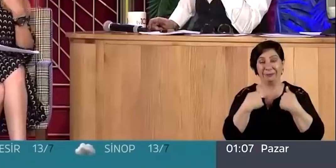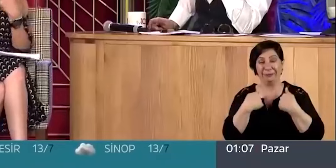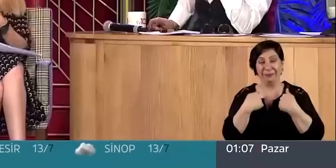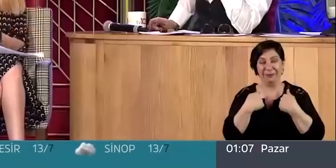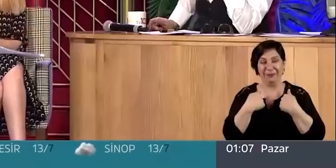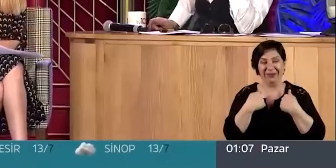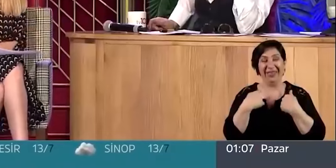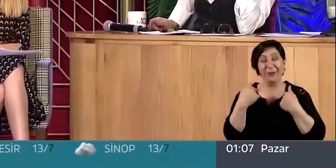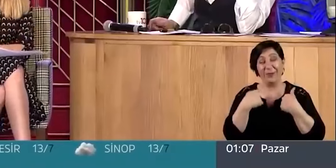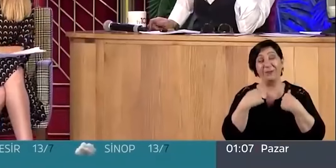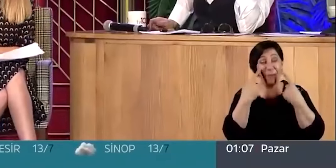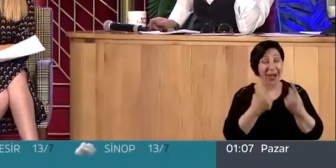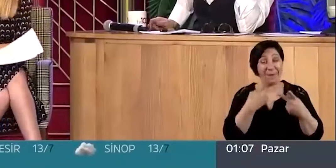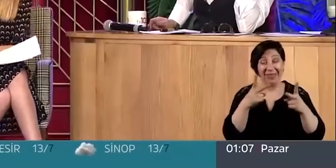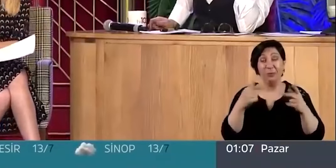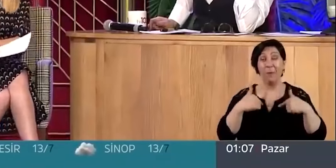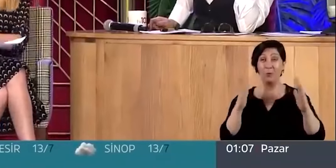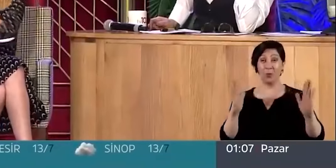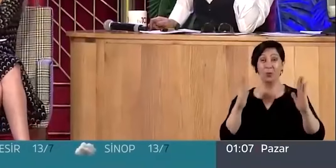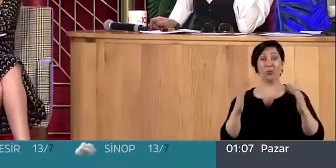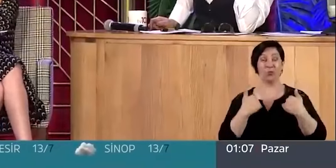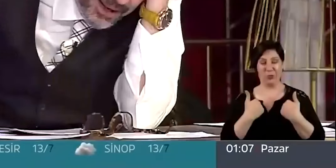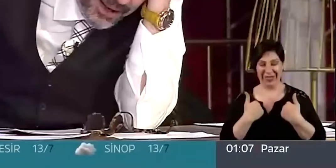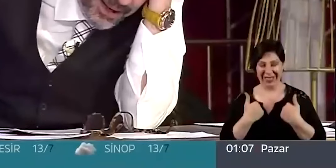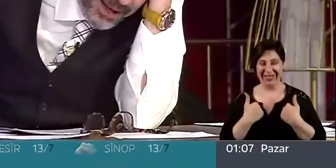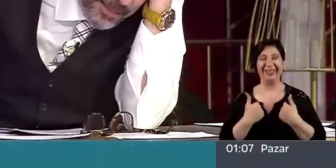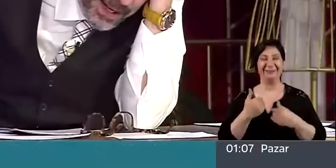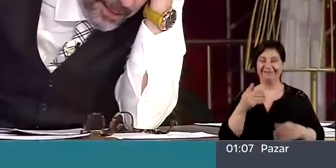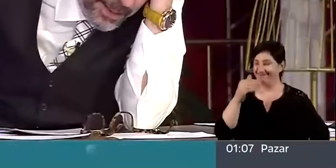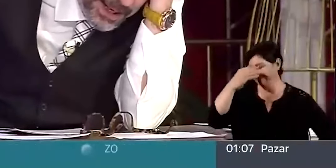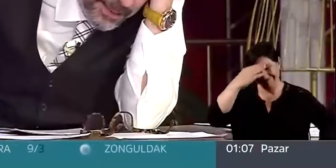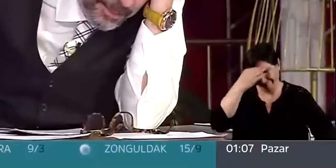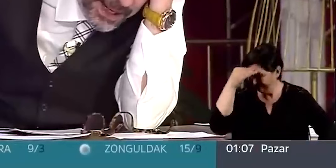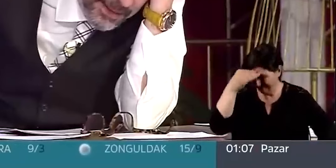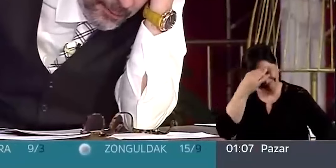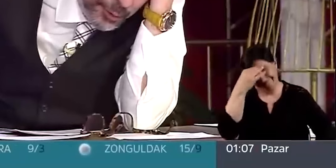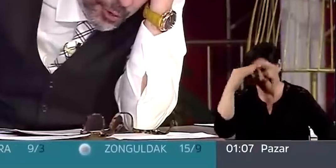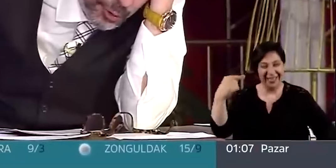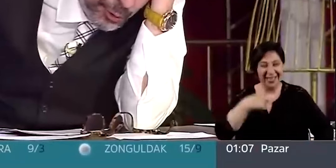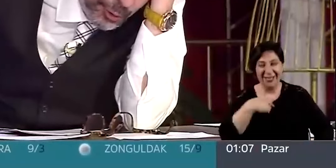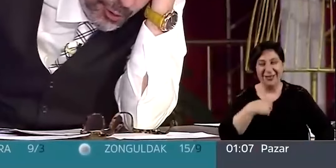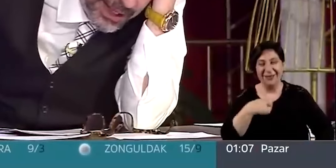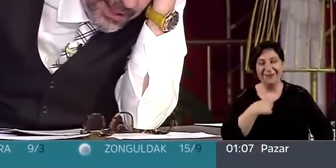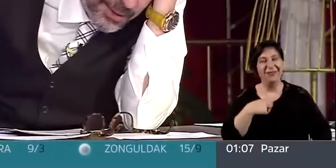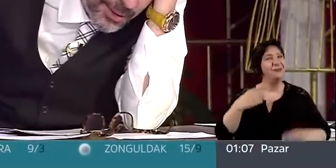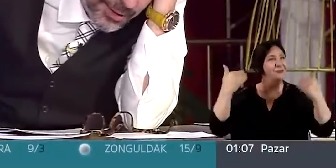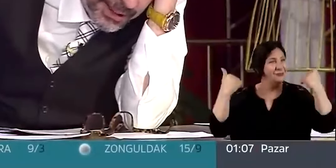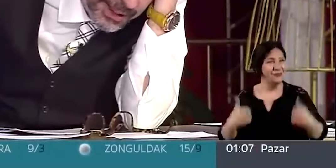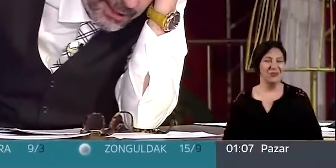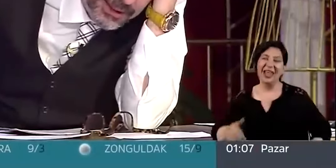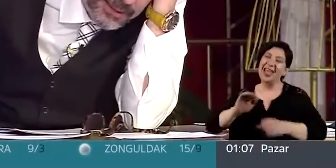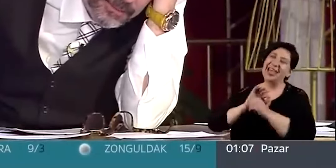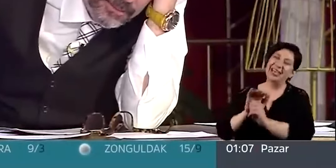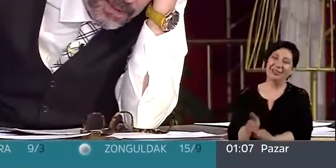doğmuş. Yani benimkine bakabilirsin, biraz daha büyüğüm. Orada bir mağaza bak, beni kurtardın, sağ olasın. Beni vücuduyla eziyor.